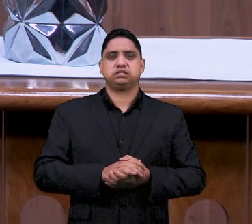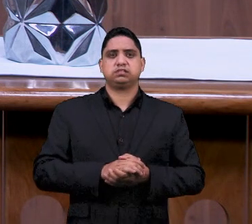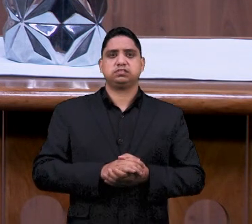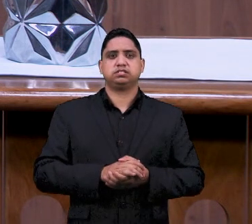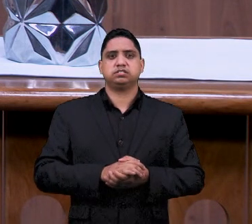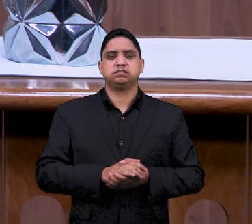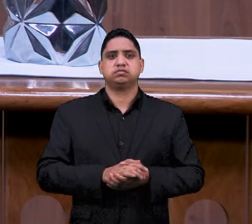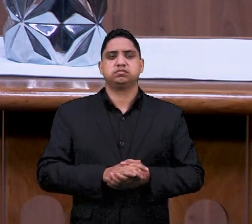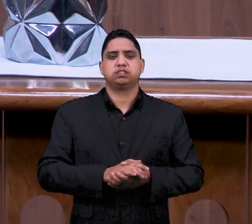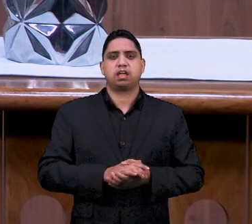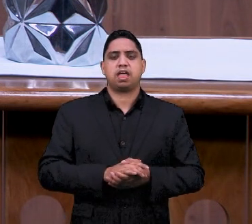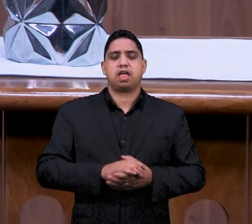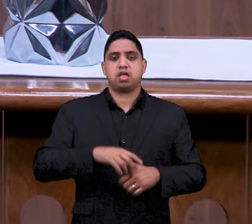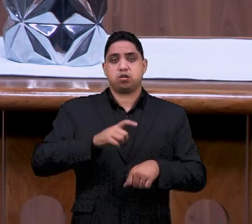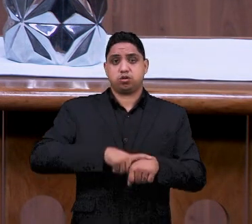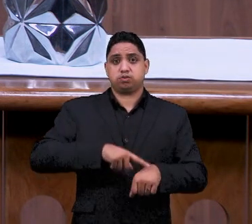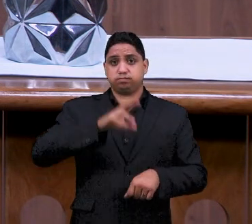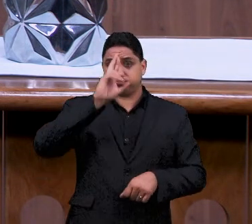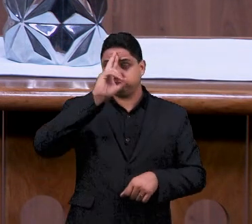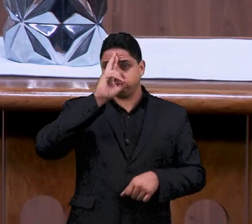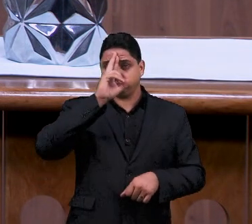À midi,